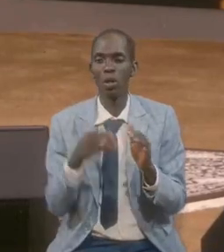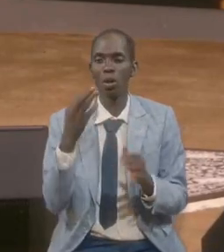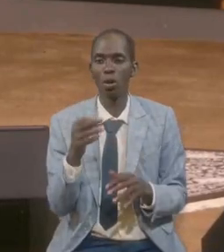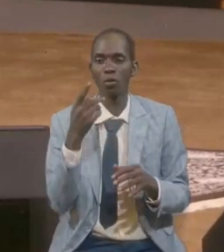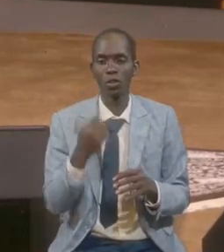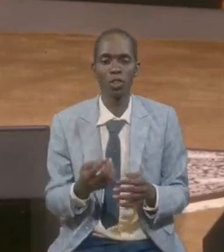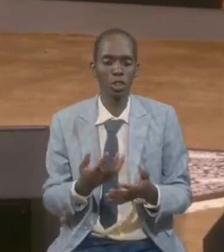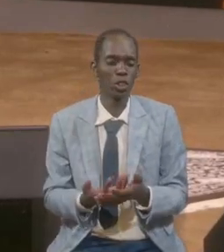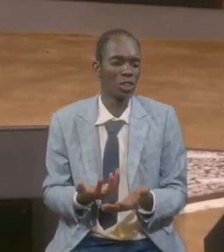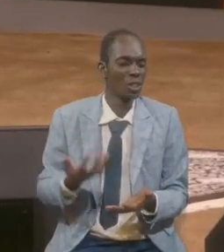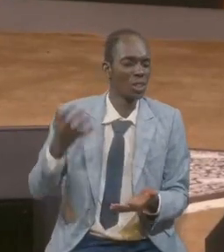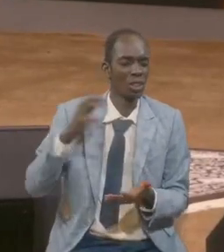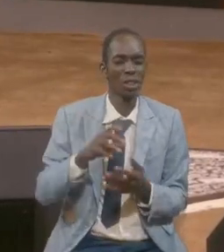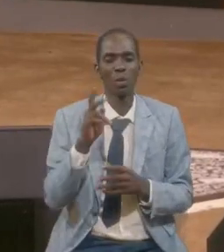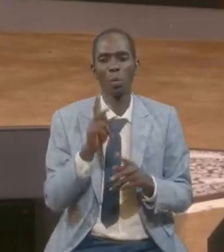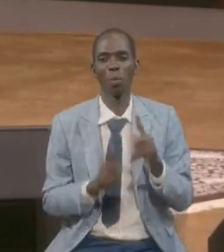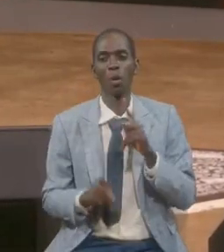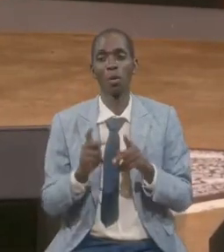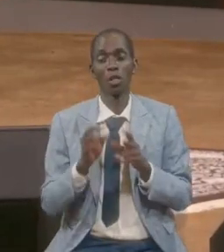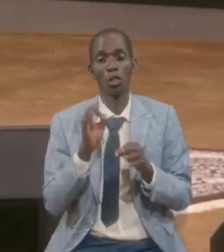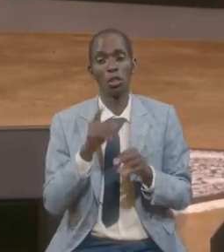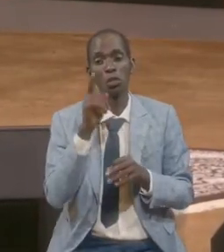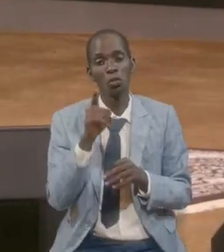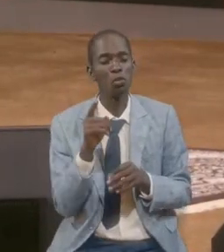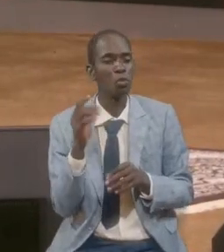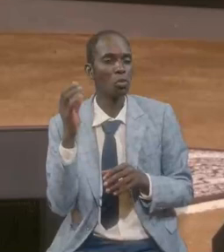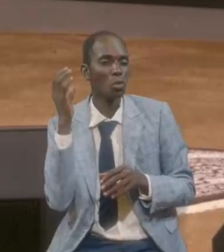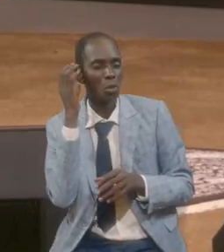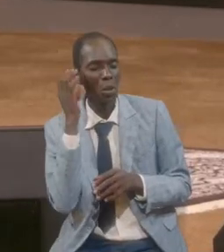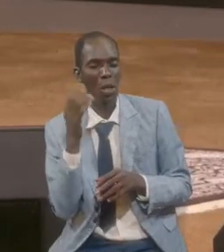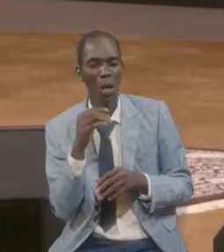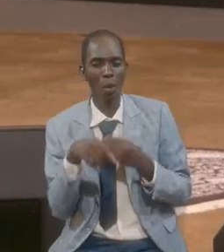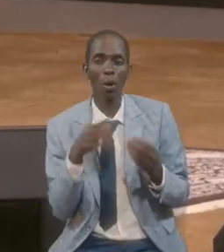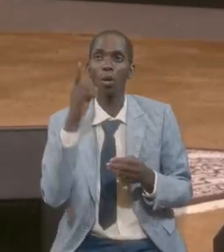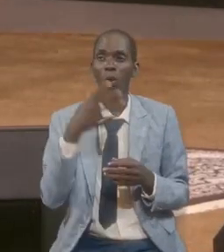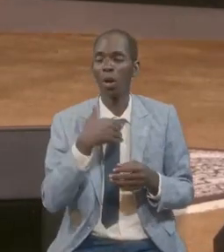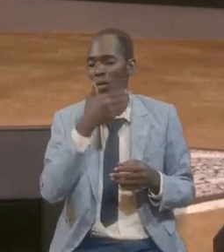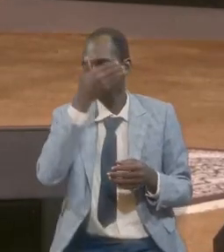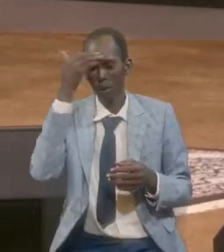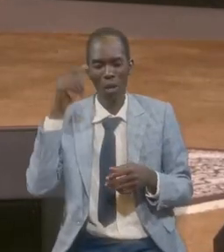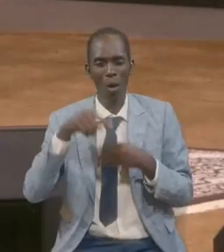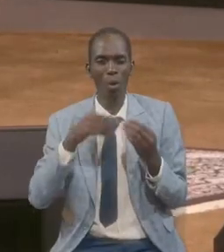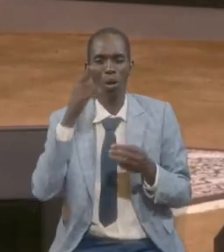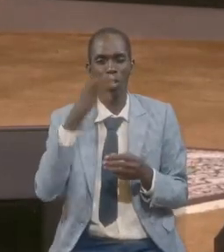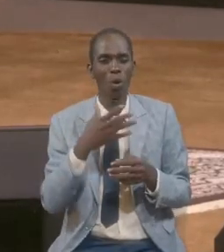n'ont pas Dieu, s'ils ont Dieu et ils abandonnent Dieu et ils courent après les richesses,